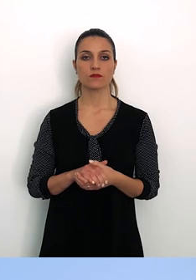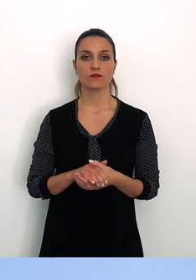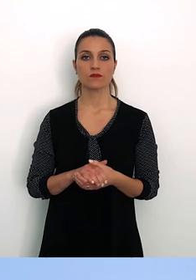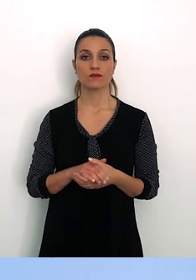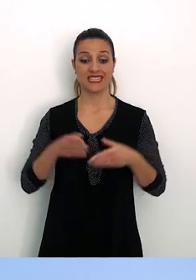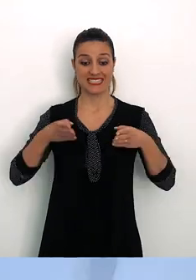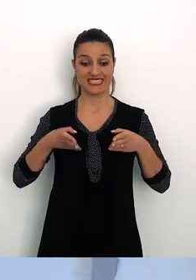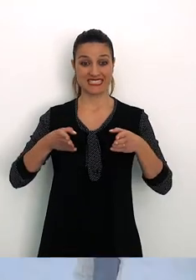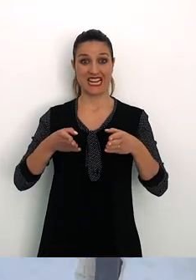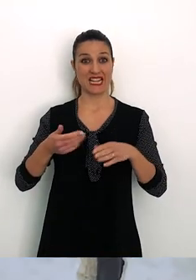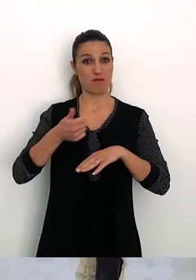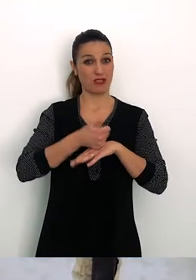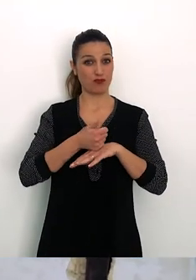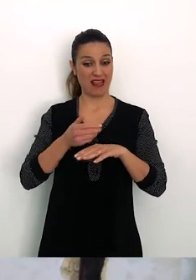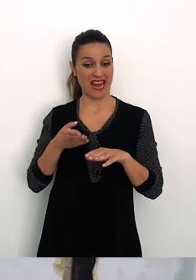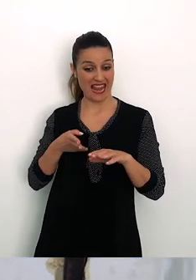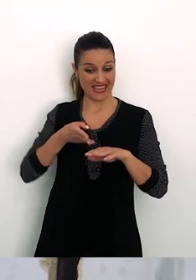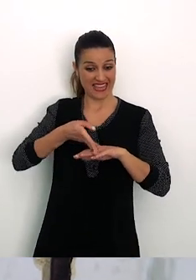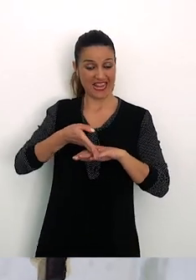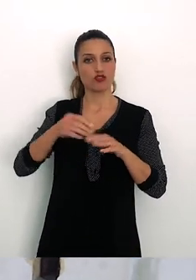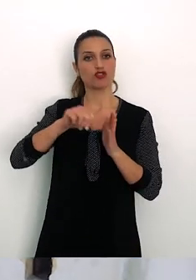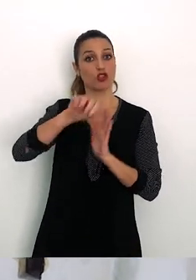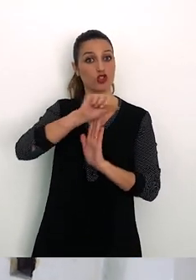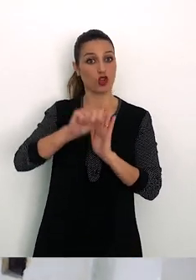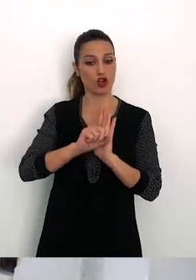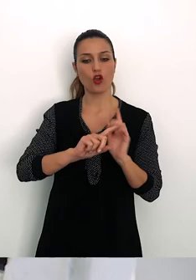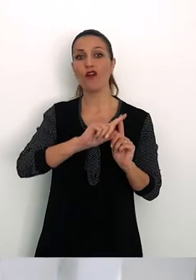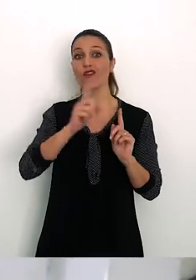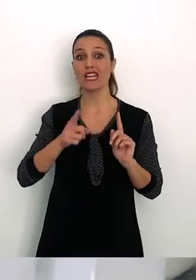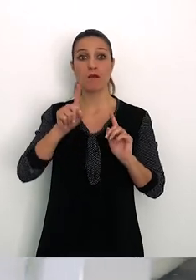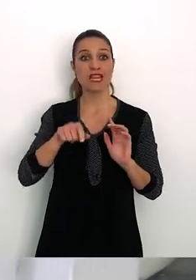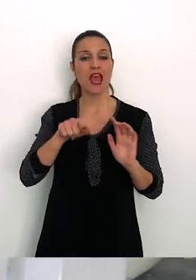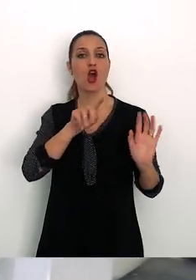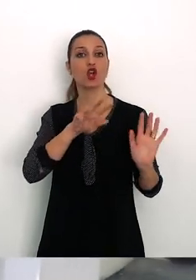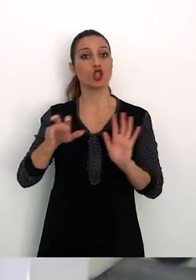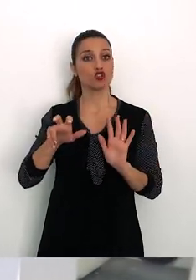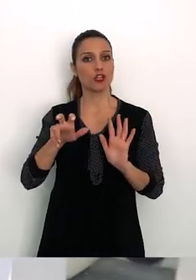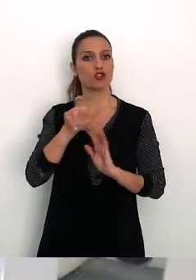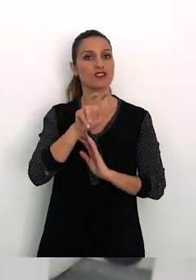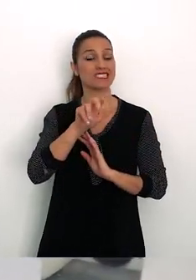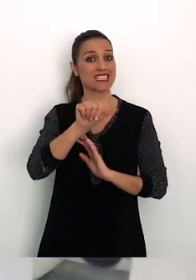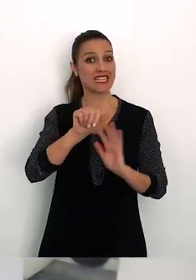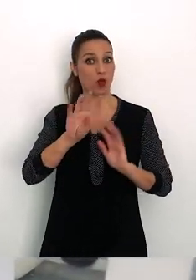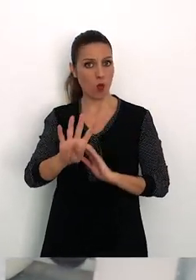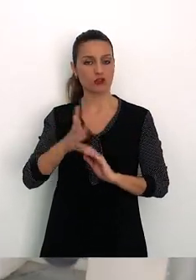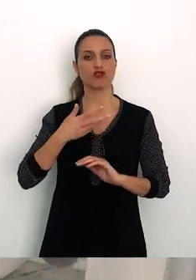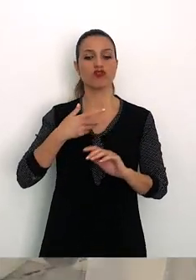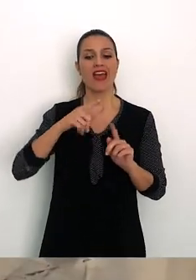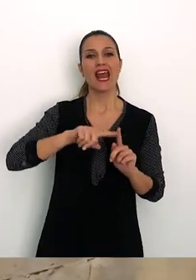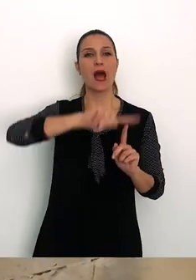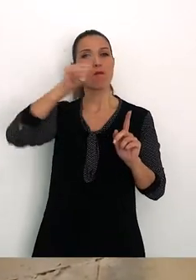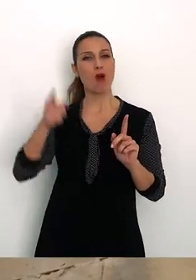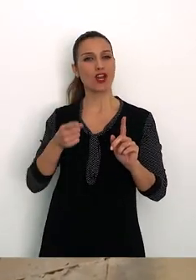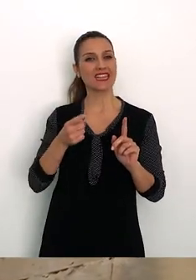Al di là della strada principale d'ingresso al centro storico, dove fino al 1864 vi era la normanna Porta Terra,